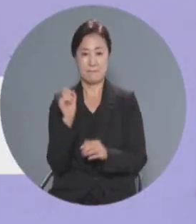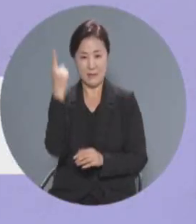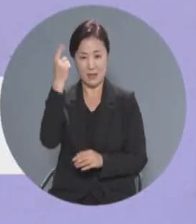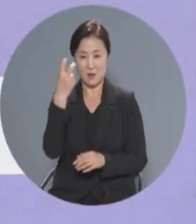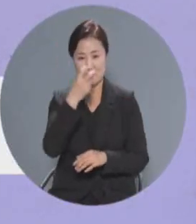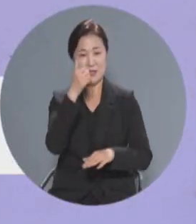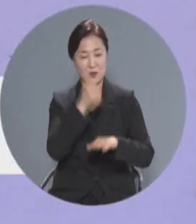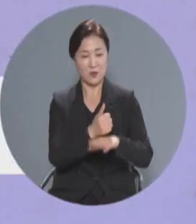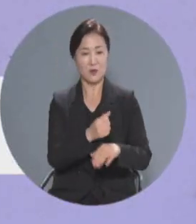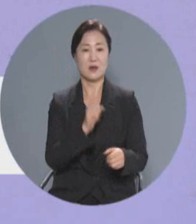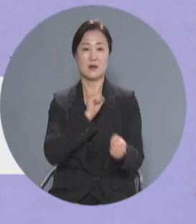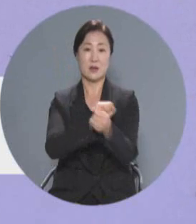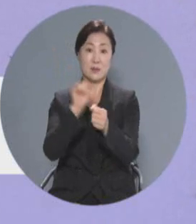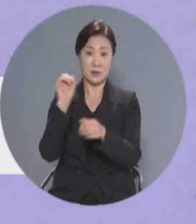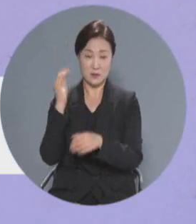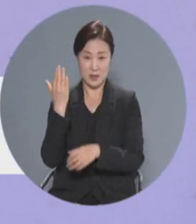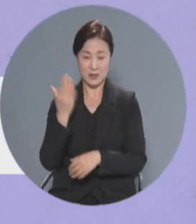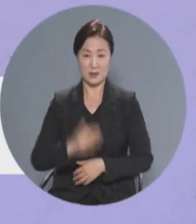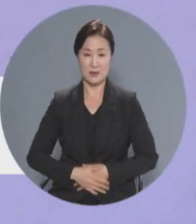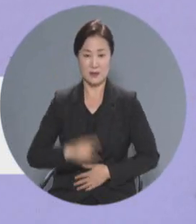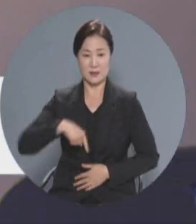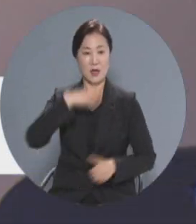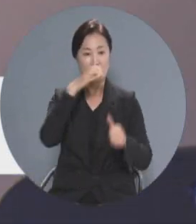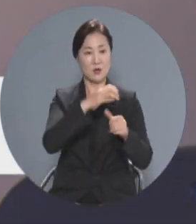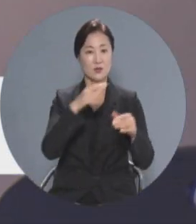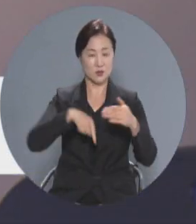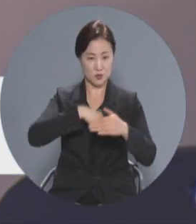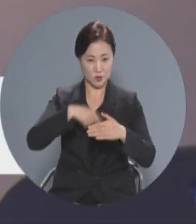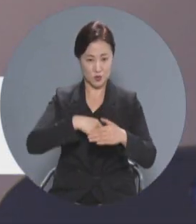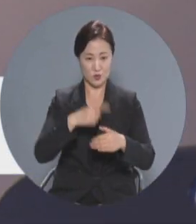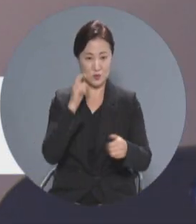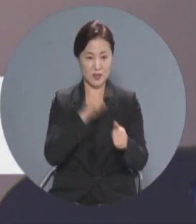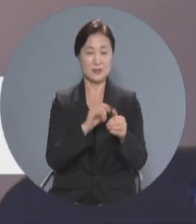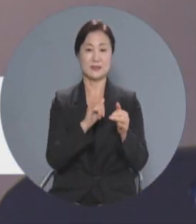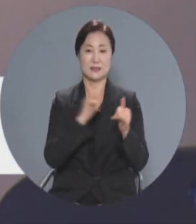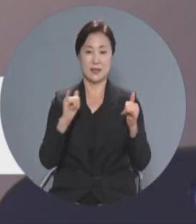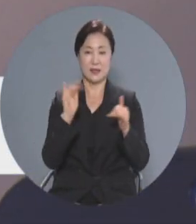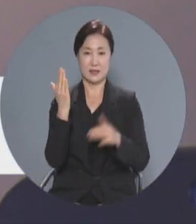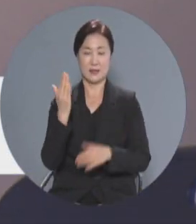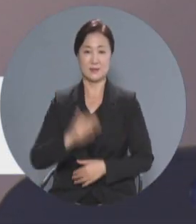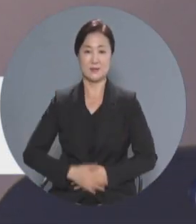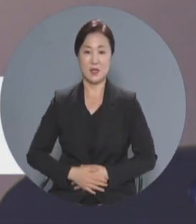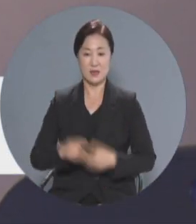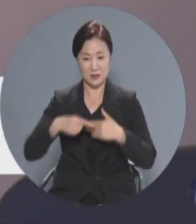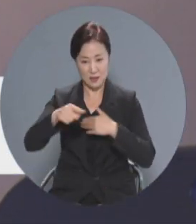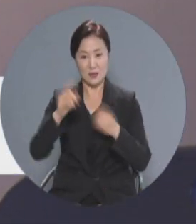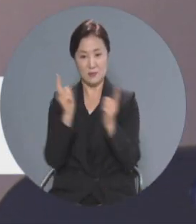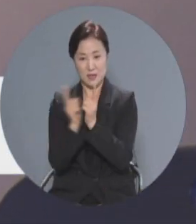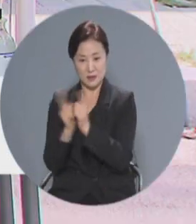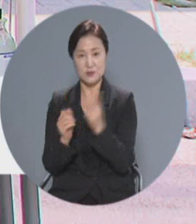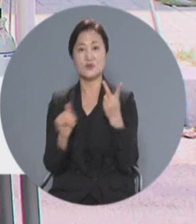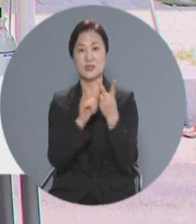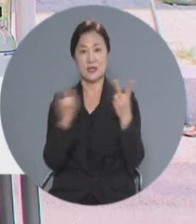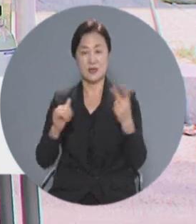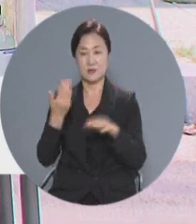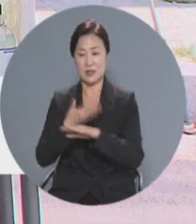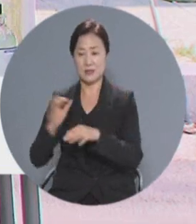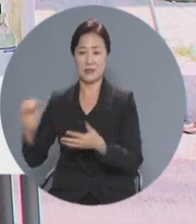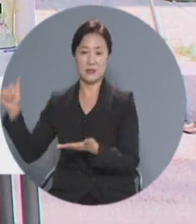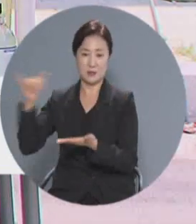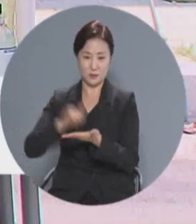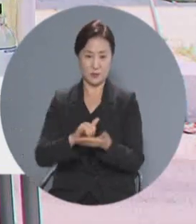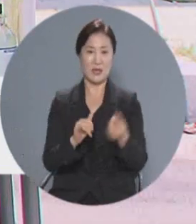과정에서 확진 판정을 받거나 자가격리 중 확진 판정을 받은 사례였으며 외부 지역 접촉자 2명과 해외